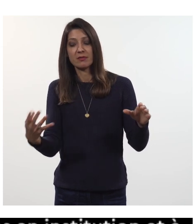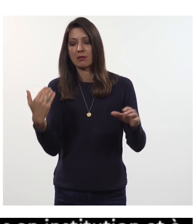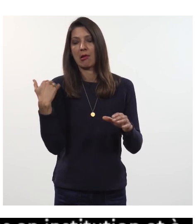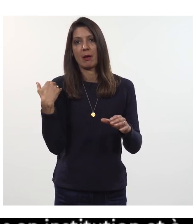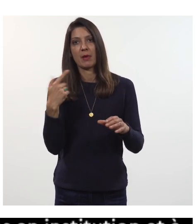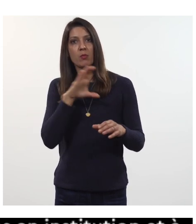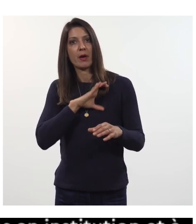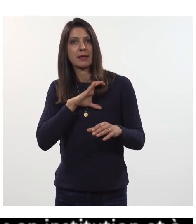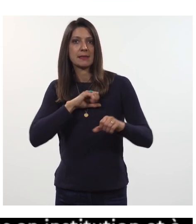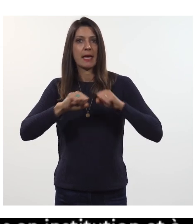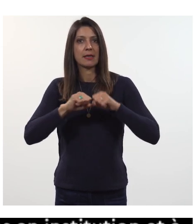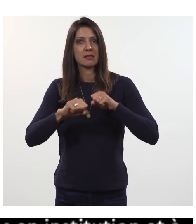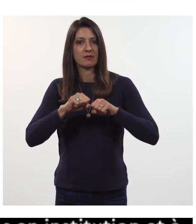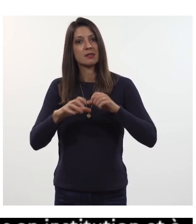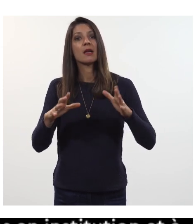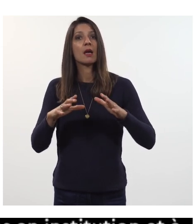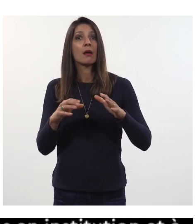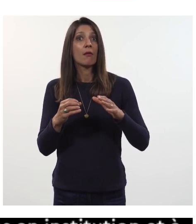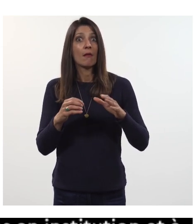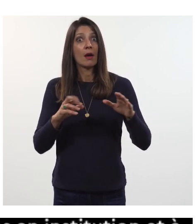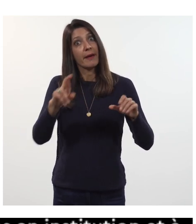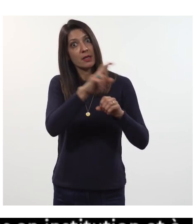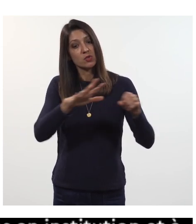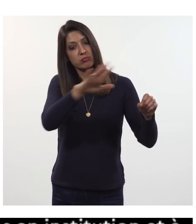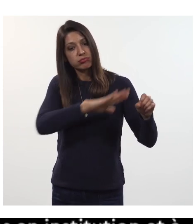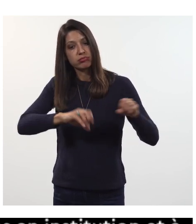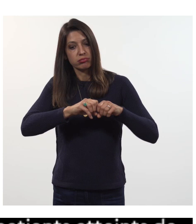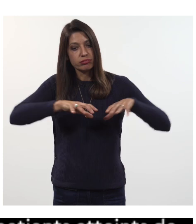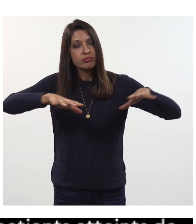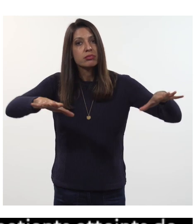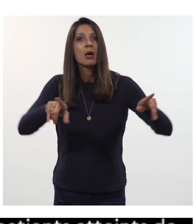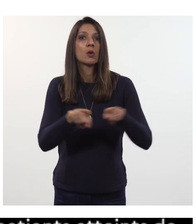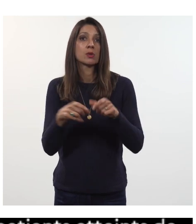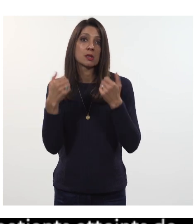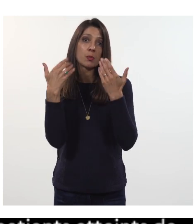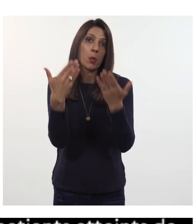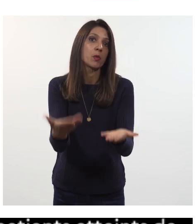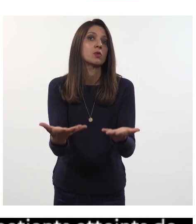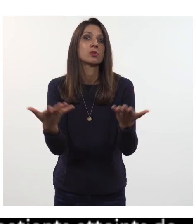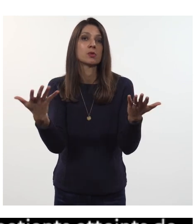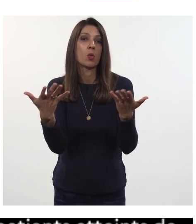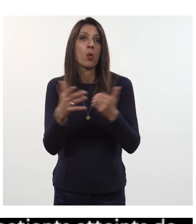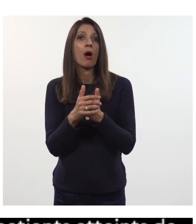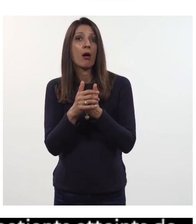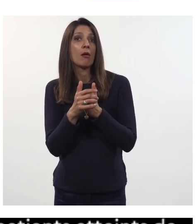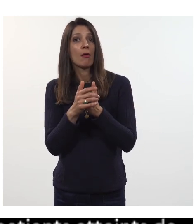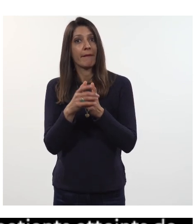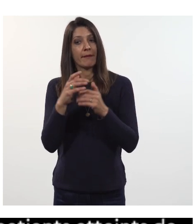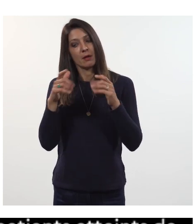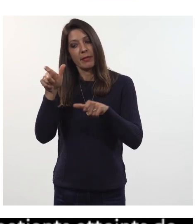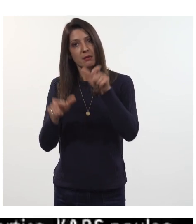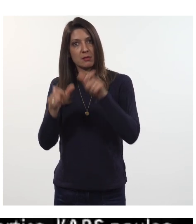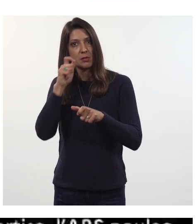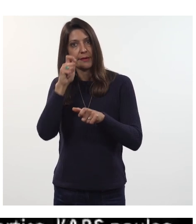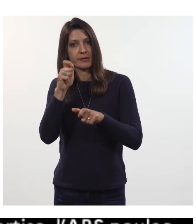notre activité sur l'ensemble de la Nouvelle-Aquitaine et en plus de proposer notre expertise également au secteur du handicap, qu'on